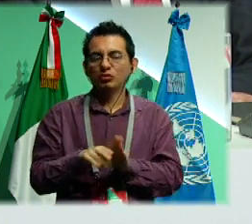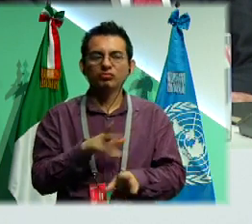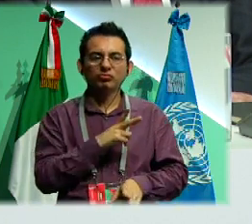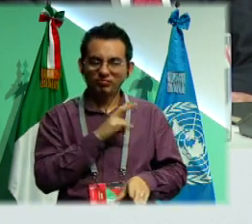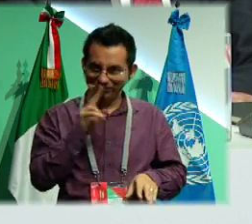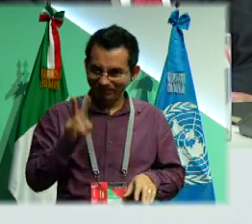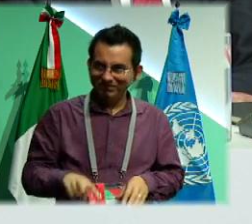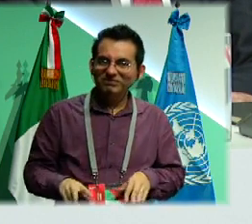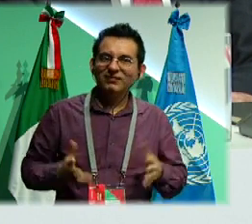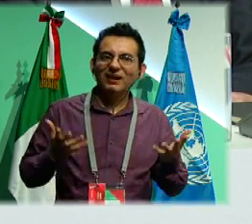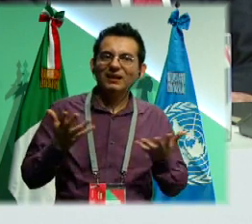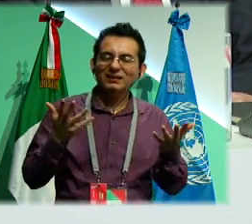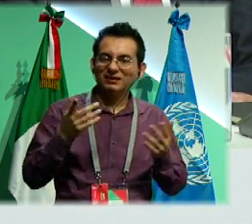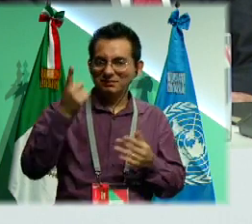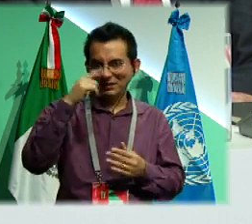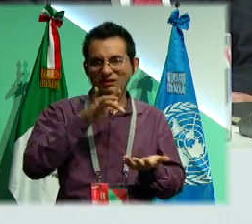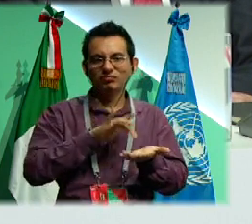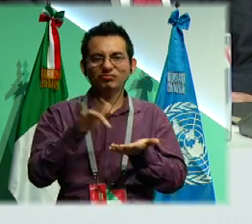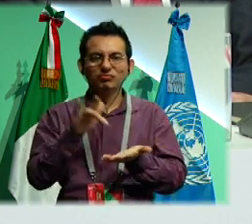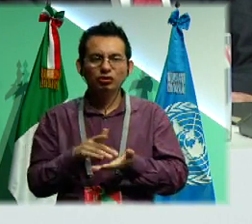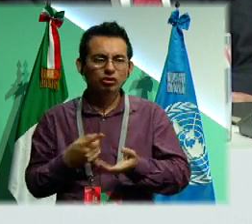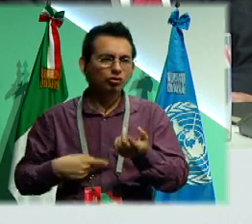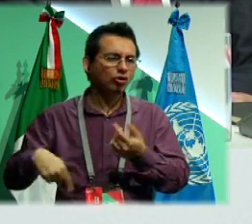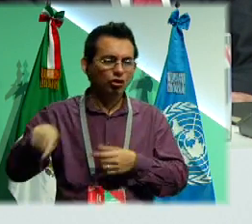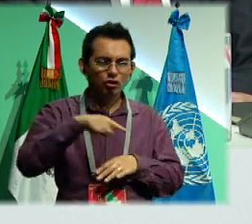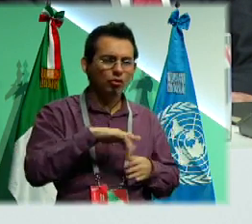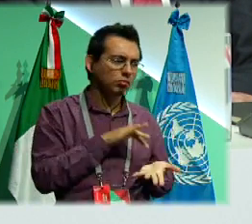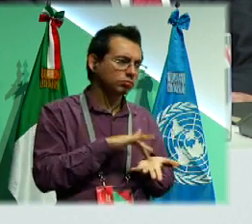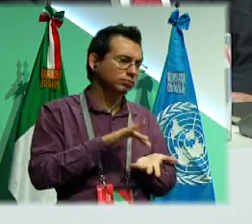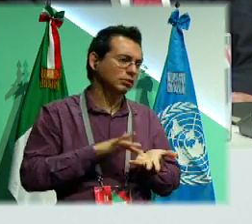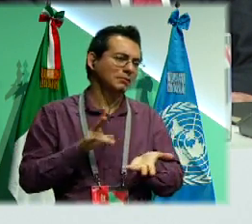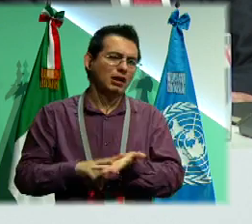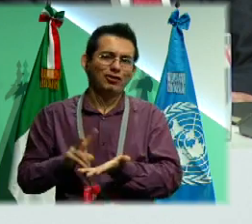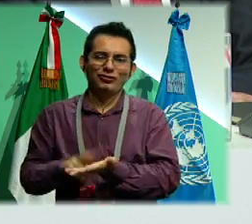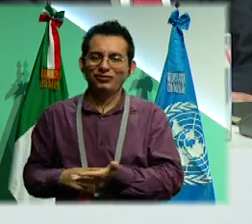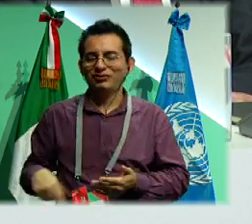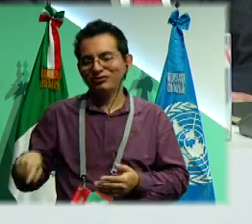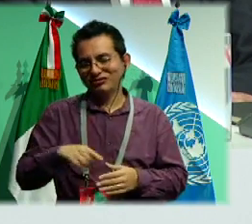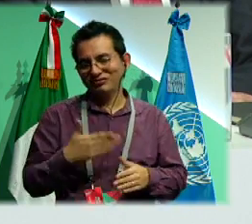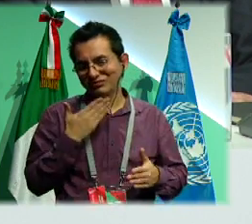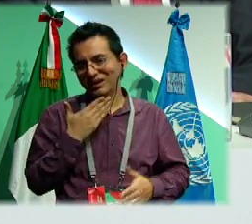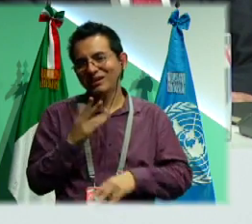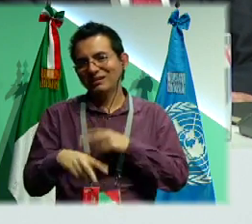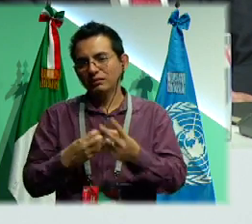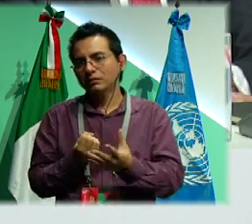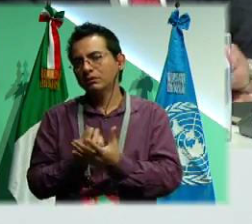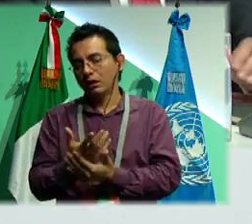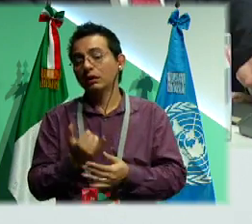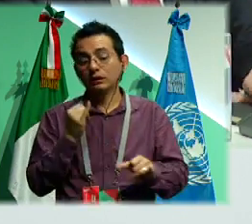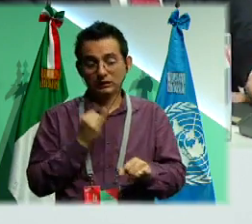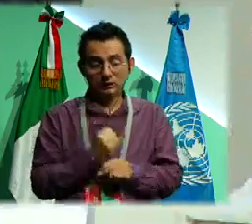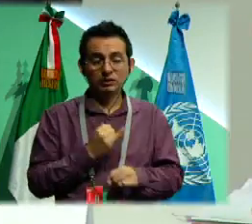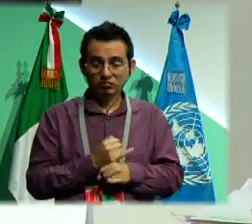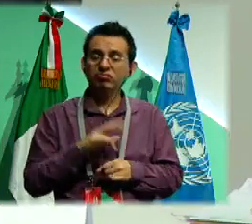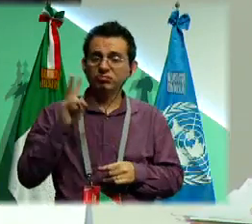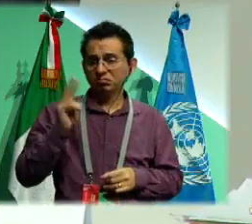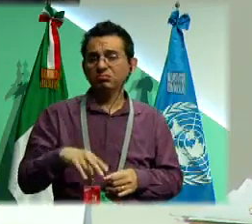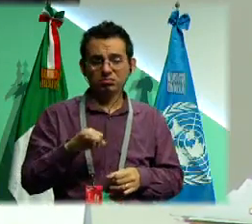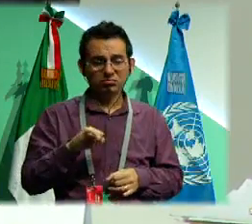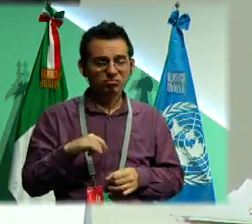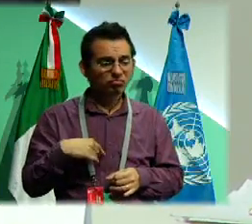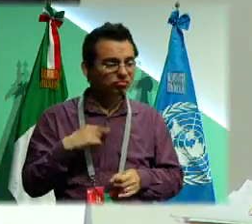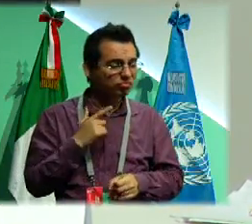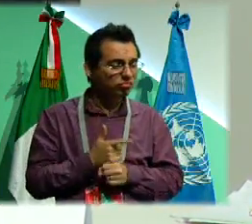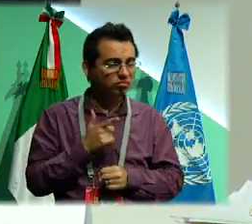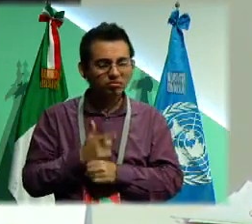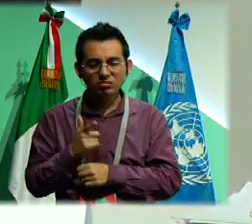voulons que les gouvernements puissent donner des garanties. Si l'Internet est une nouvelle couche de